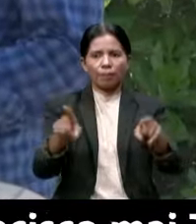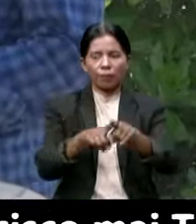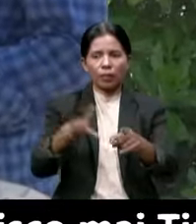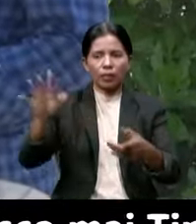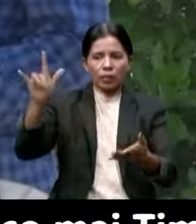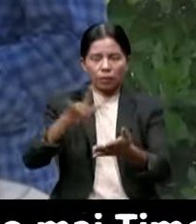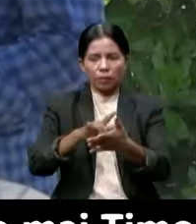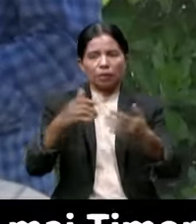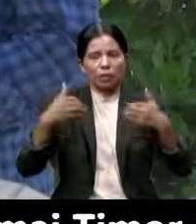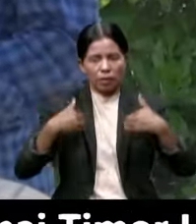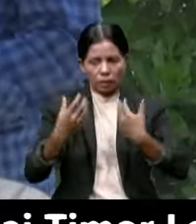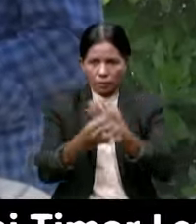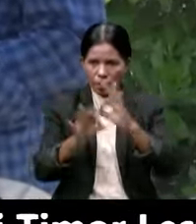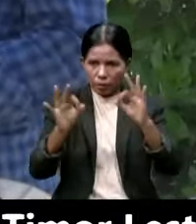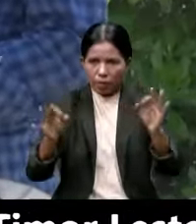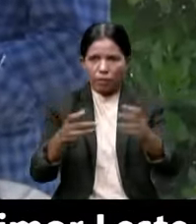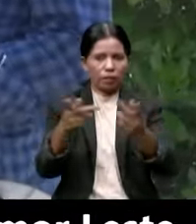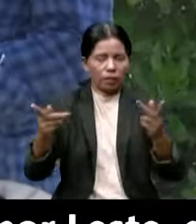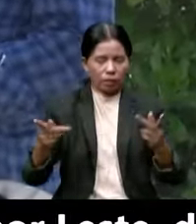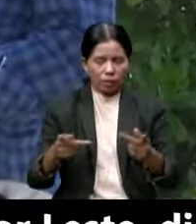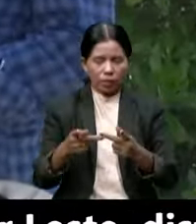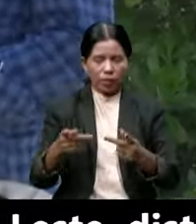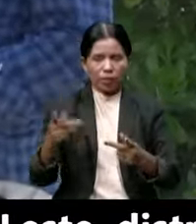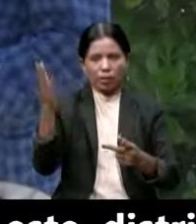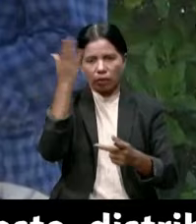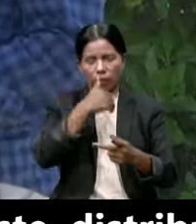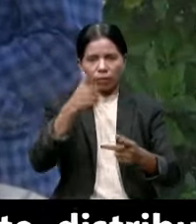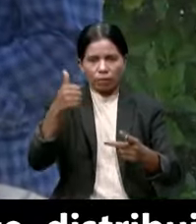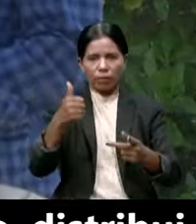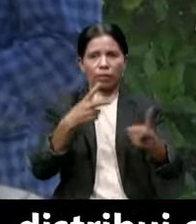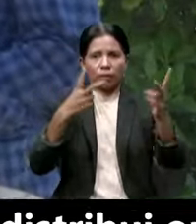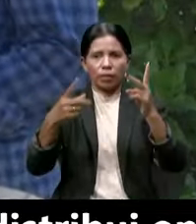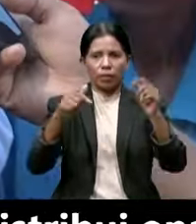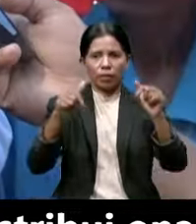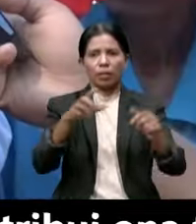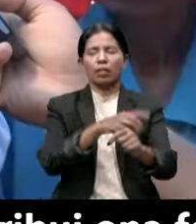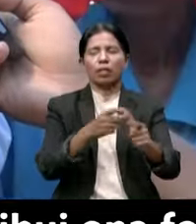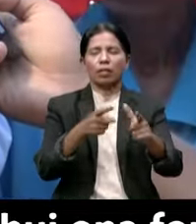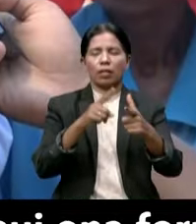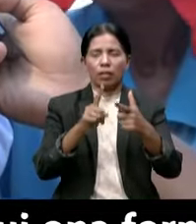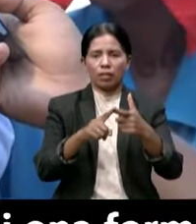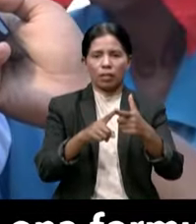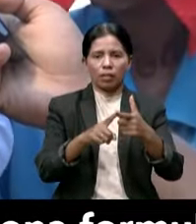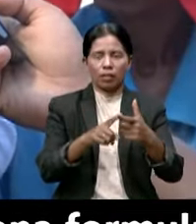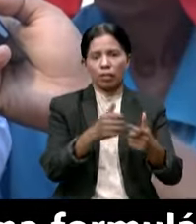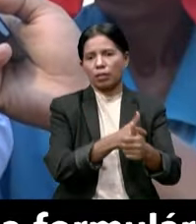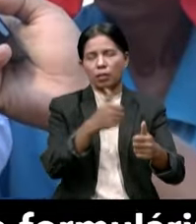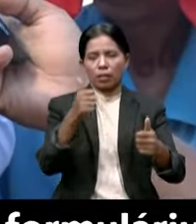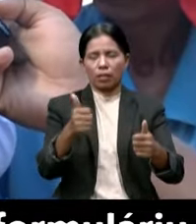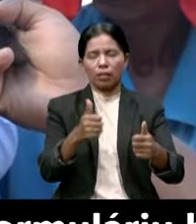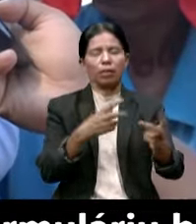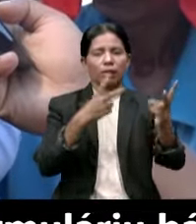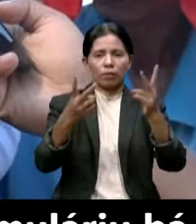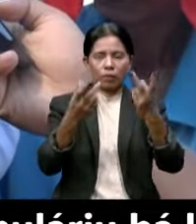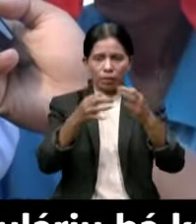aeroporto nebe iha teona, fatin turistiko iha ne, no base planta, base serselo nebe visita